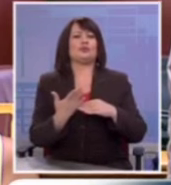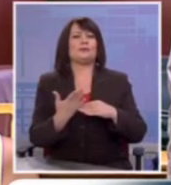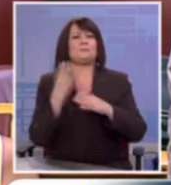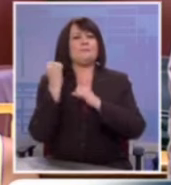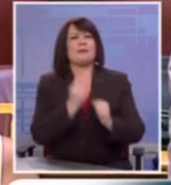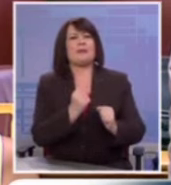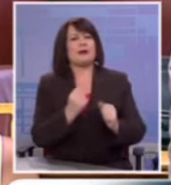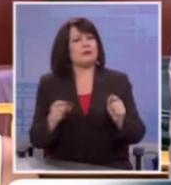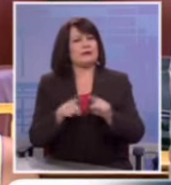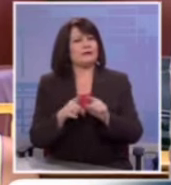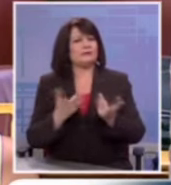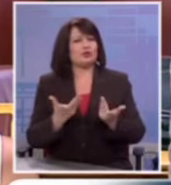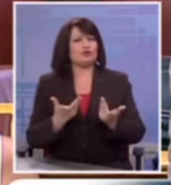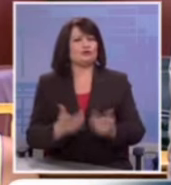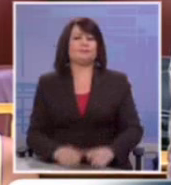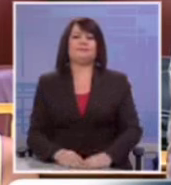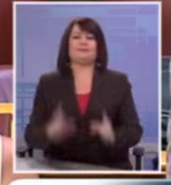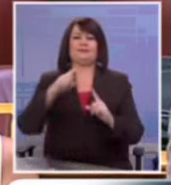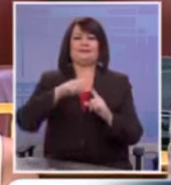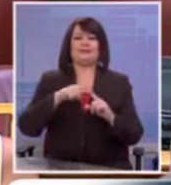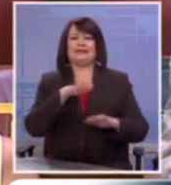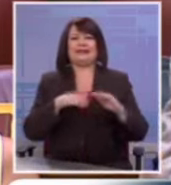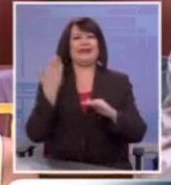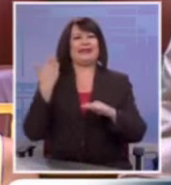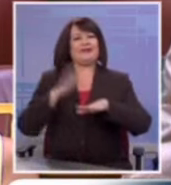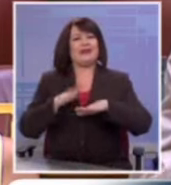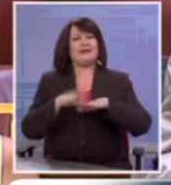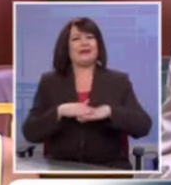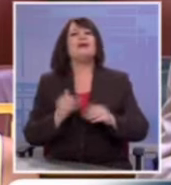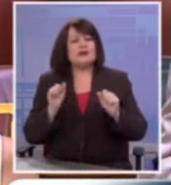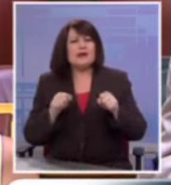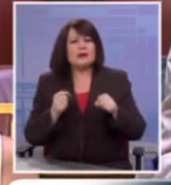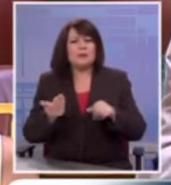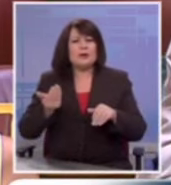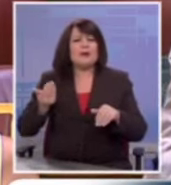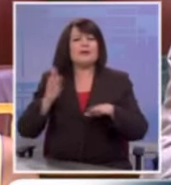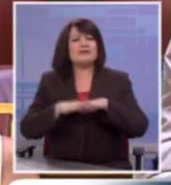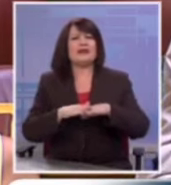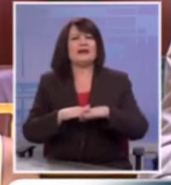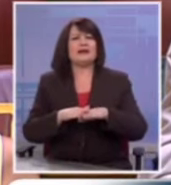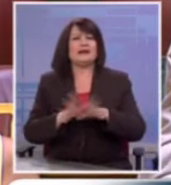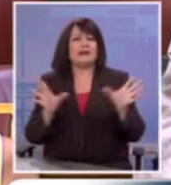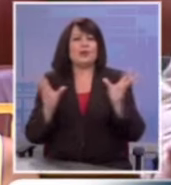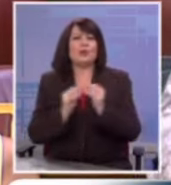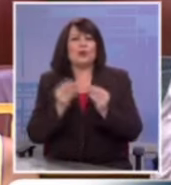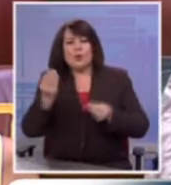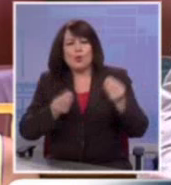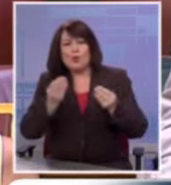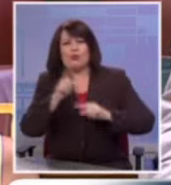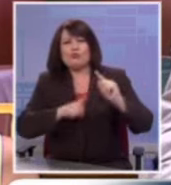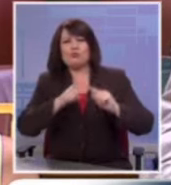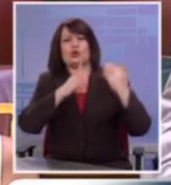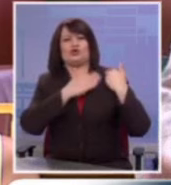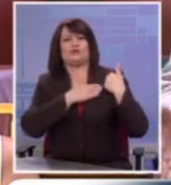Παπανδρέου. Το τέχνασμα ότι έφταγαν και οι προηγούμενοι, έφταγαν και τι σημαίνει αυτό? Συμψηφισμό ευθυνών θα κάνουμε? Όλες οι ευθύνες